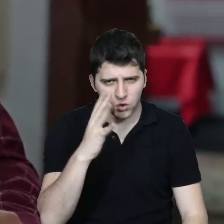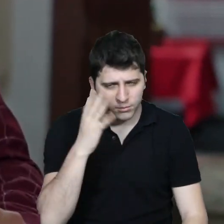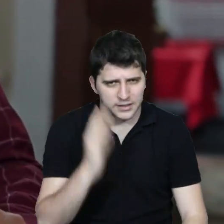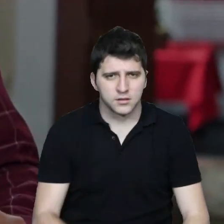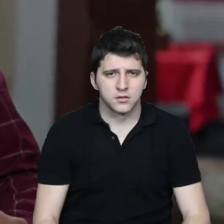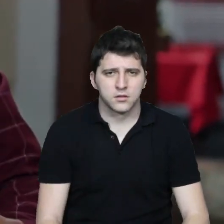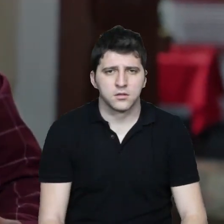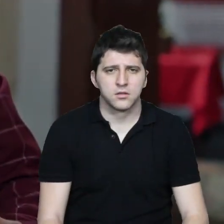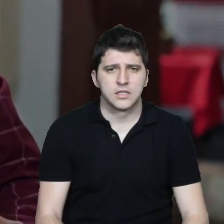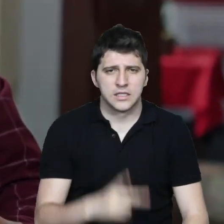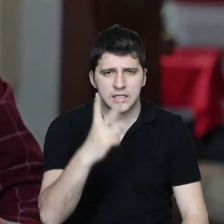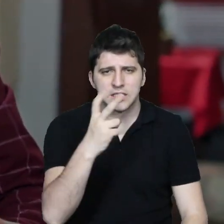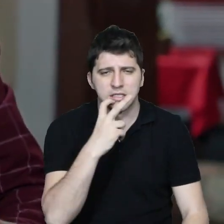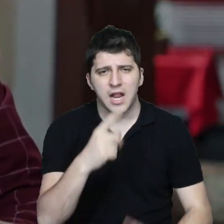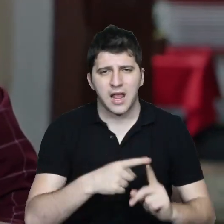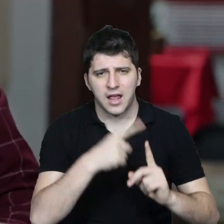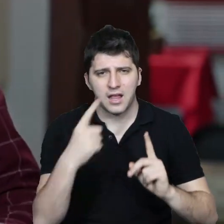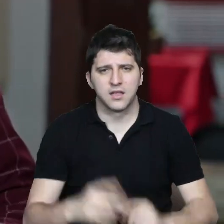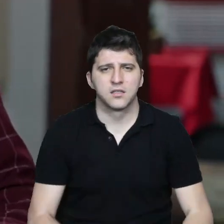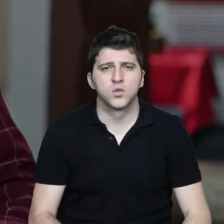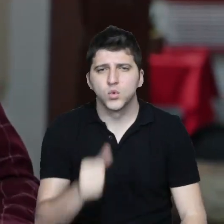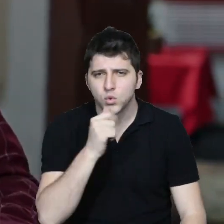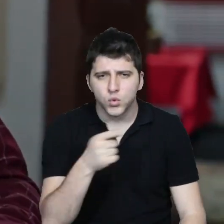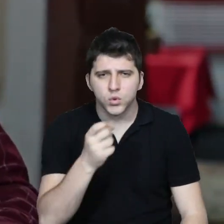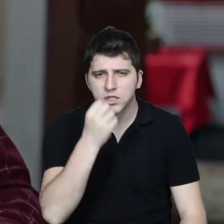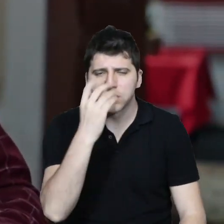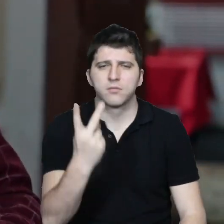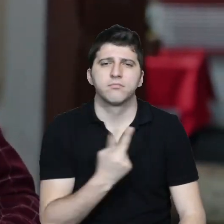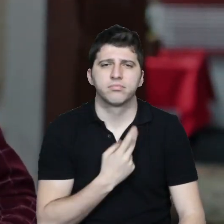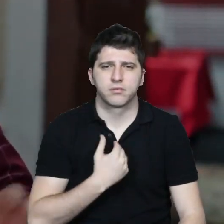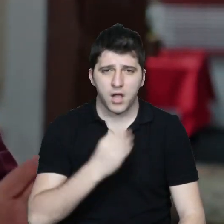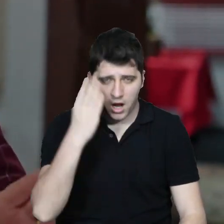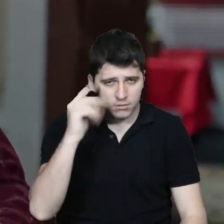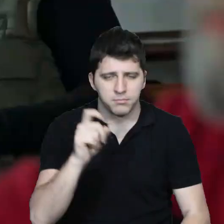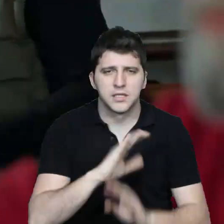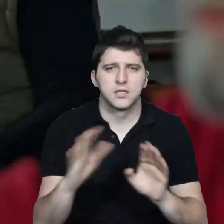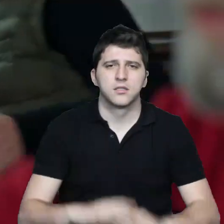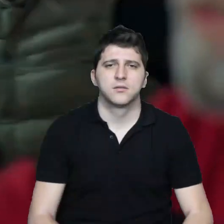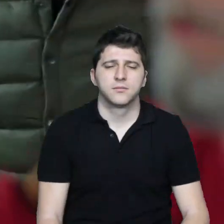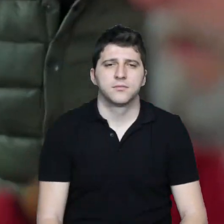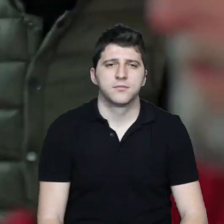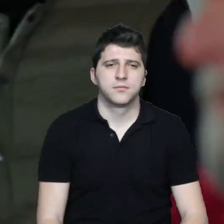olsun. 2 sene boyunca sulama ve çiçek de bana ait, anladın mı? Bitti.